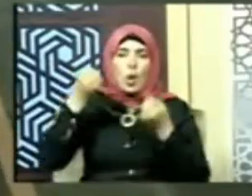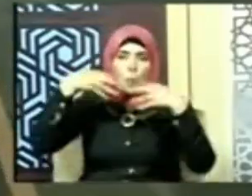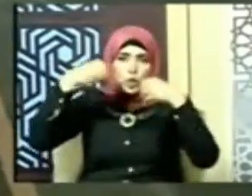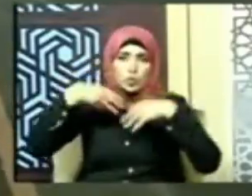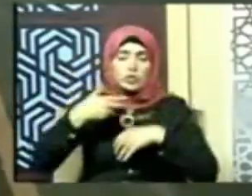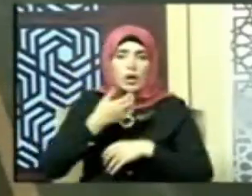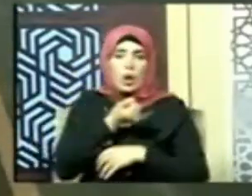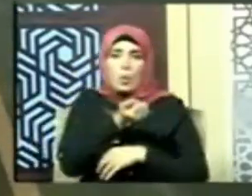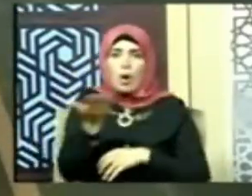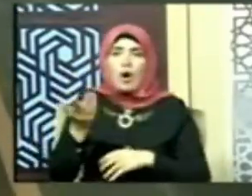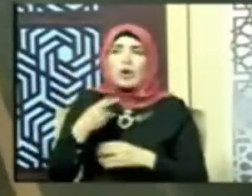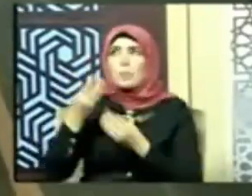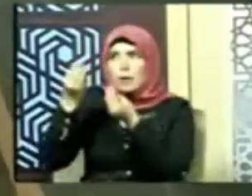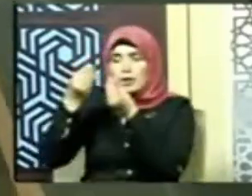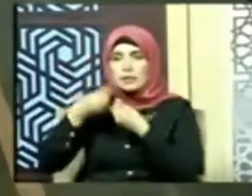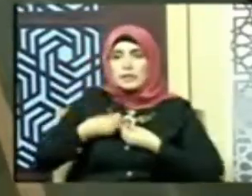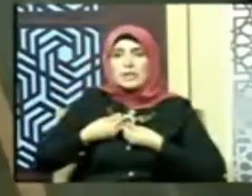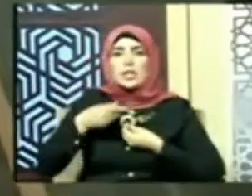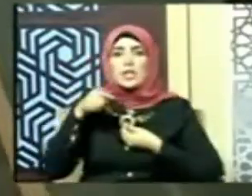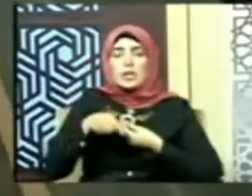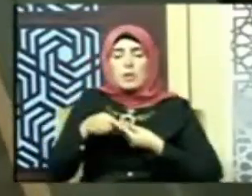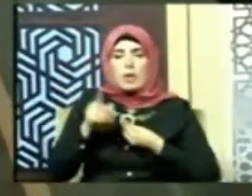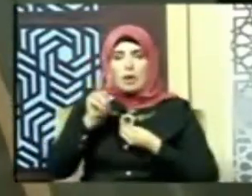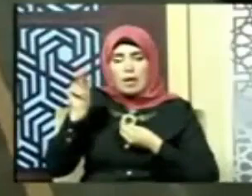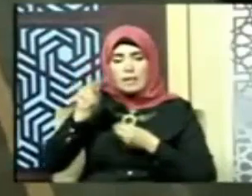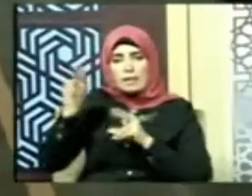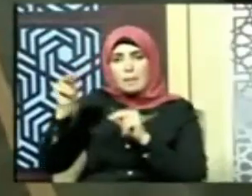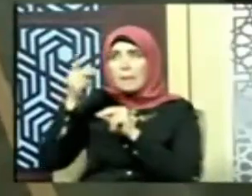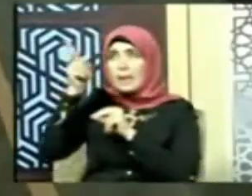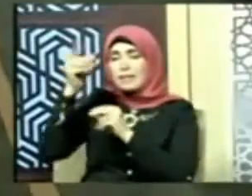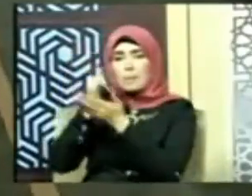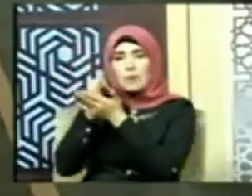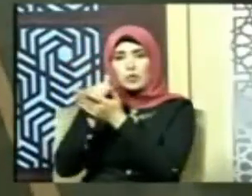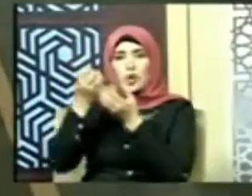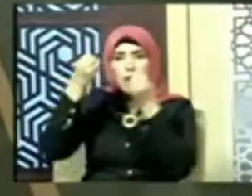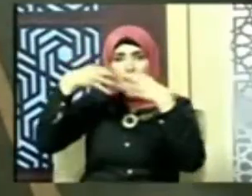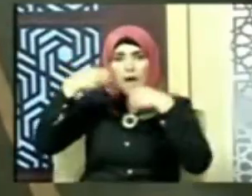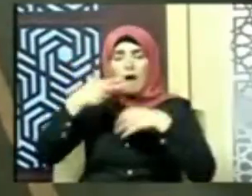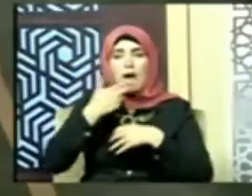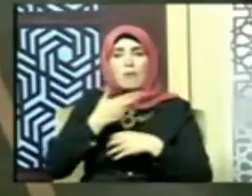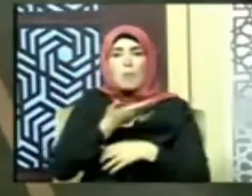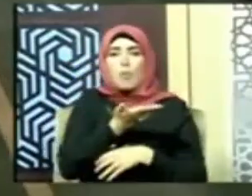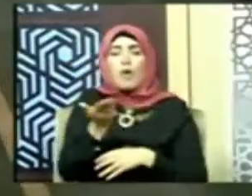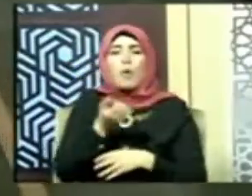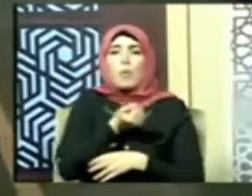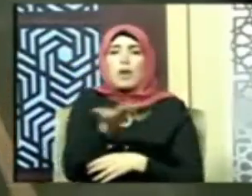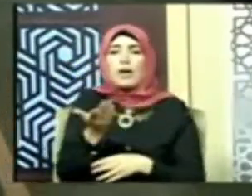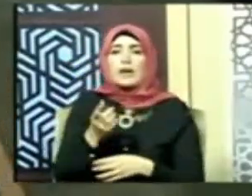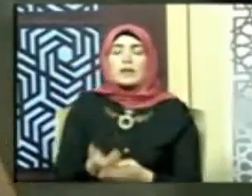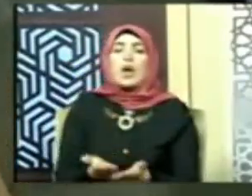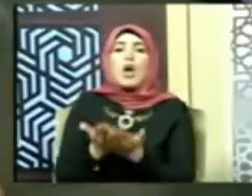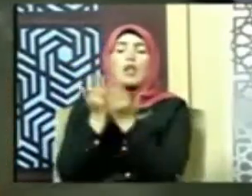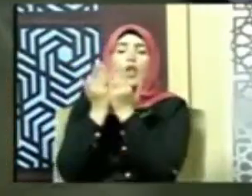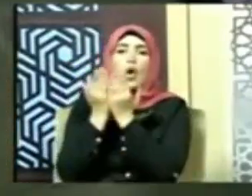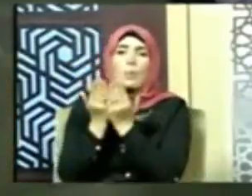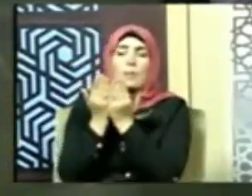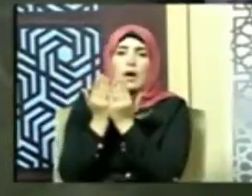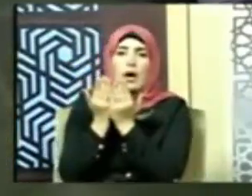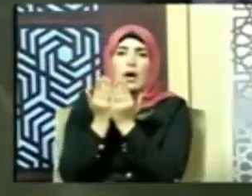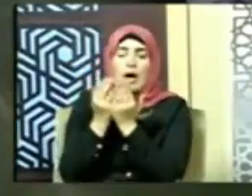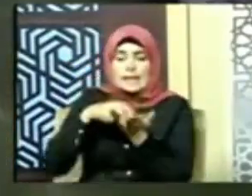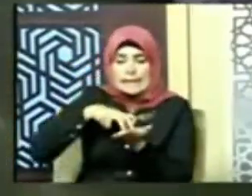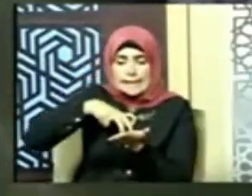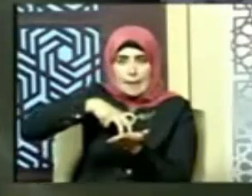وجودك، وبما أنت أهل له من الكرم والجود والفضل. اللهم